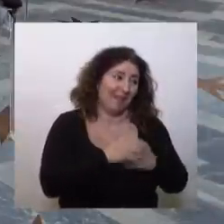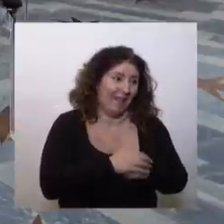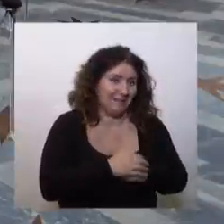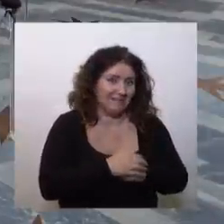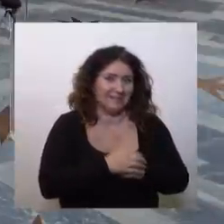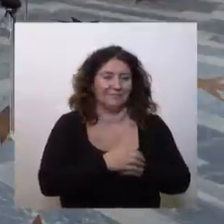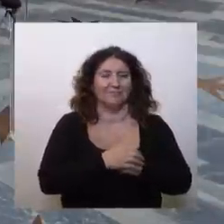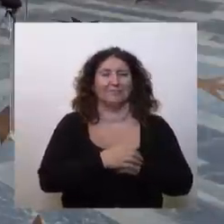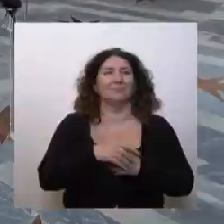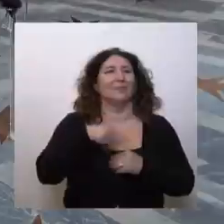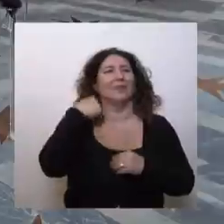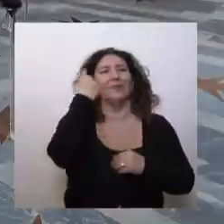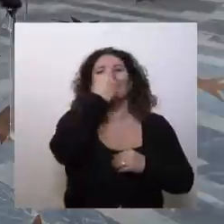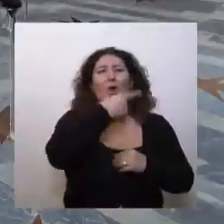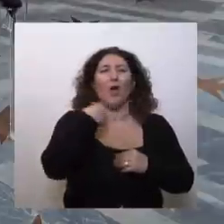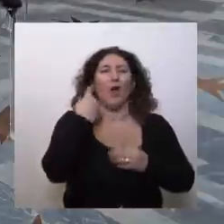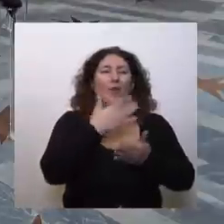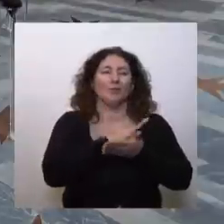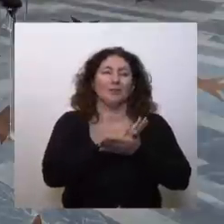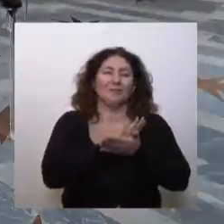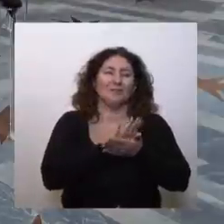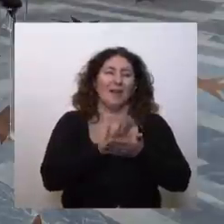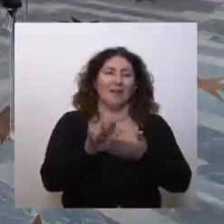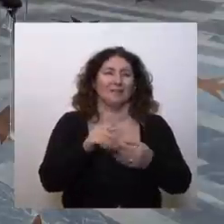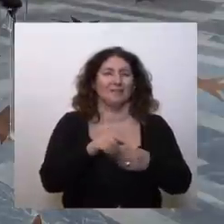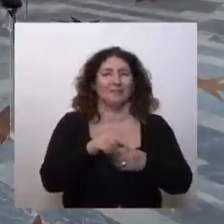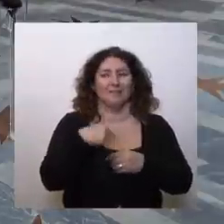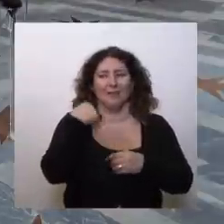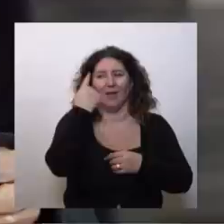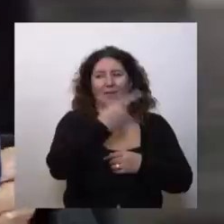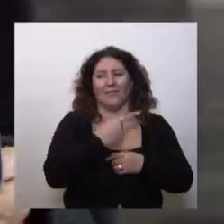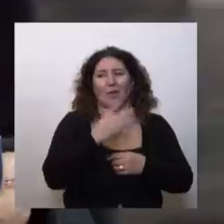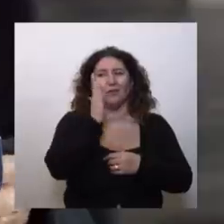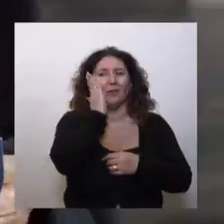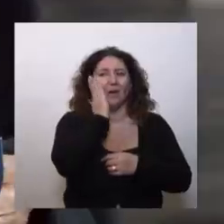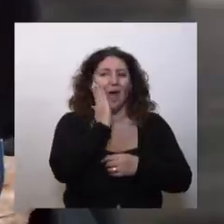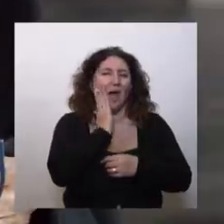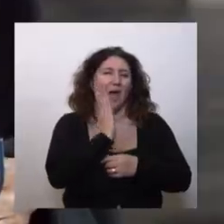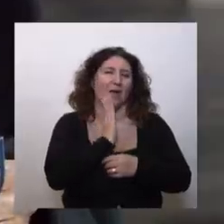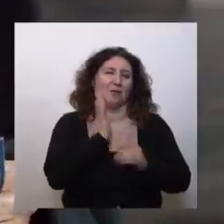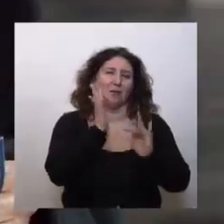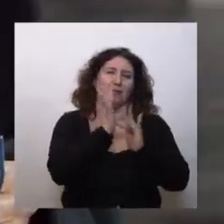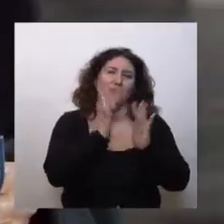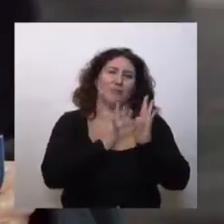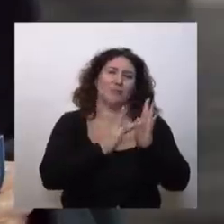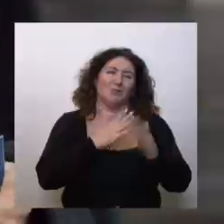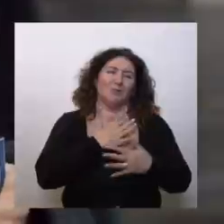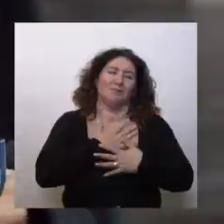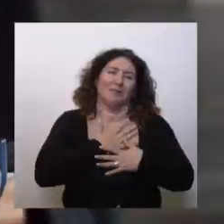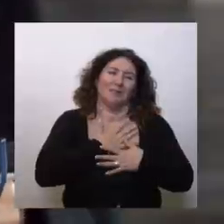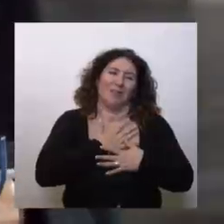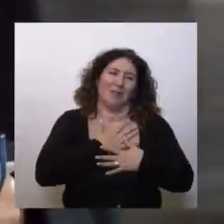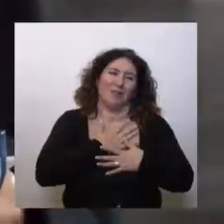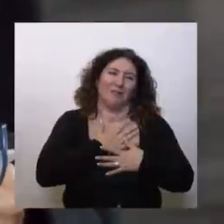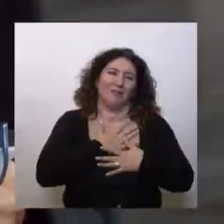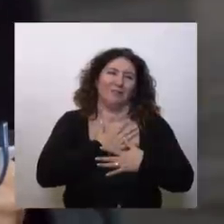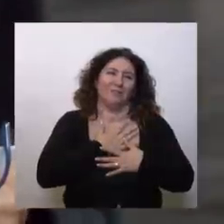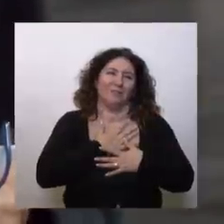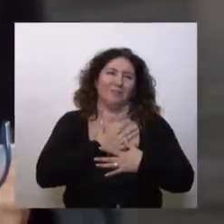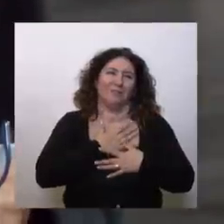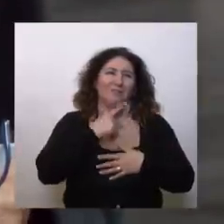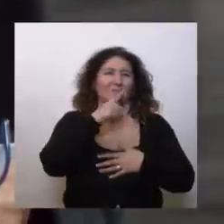Volto santo, volto caro del mio Gesù, di quante cose sei